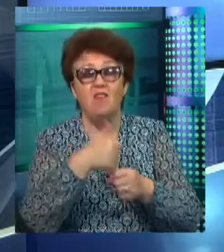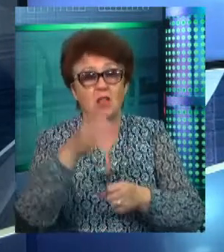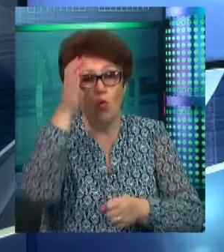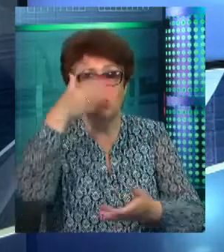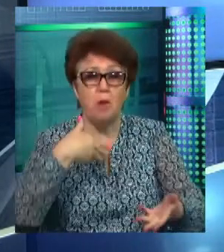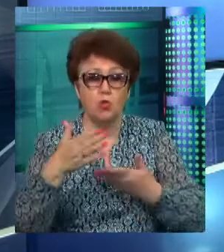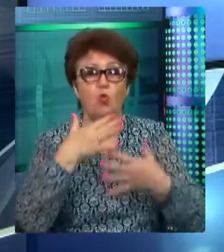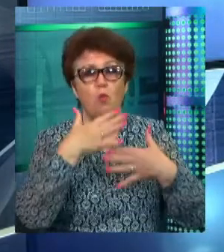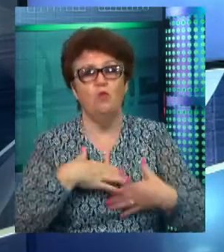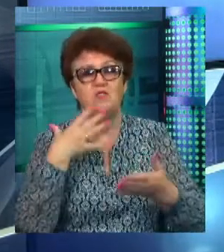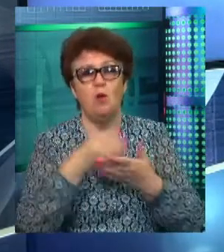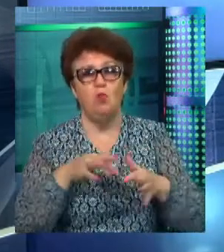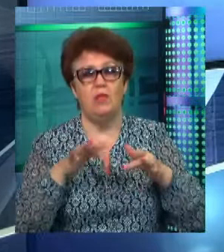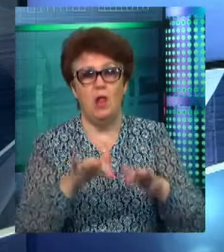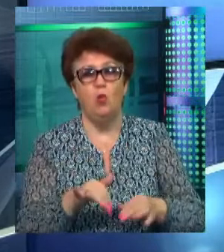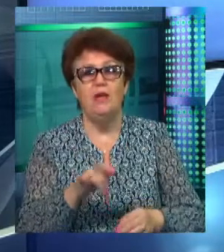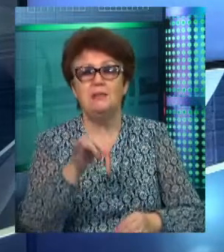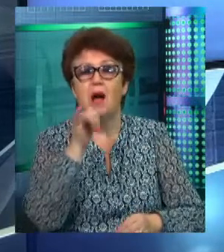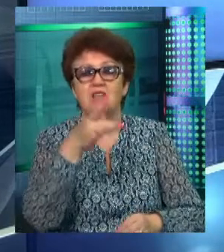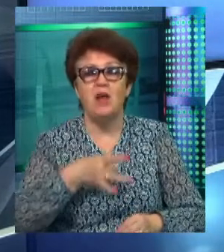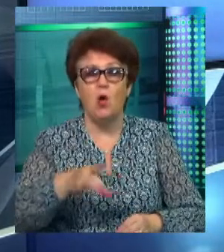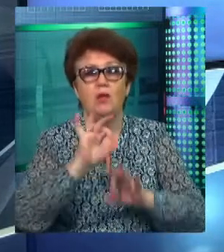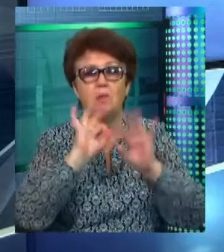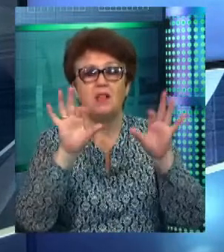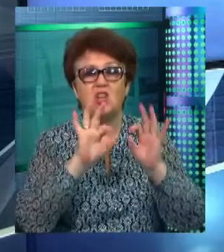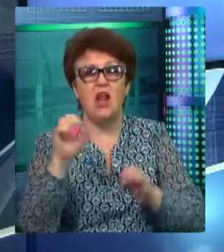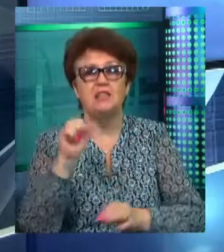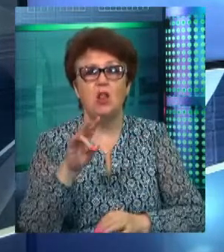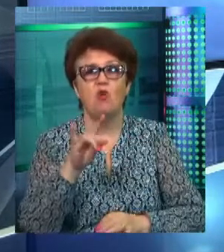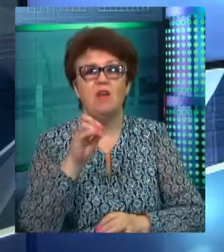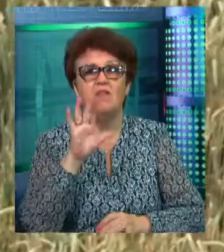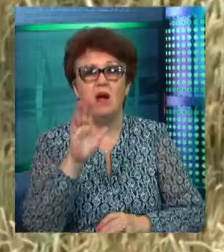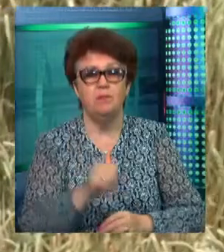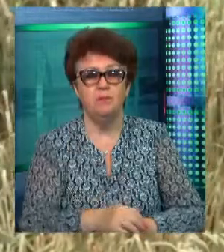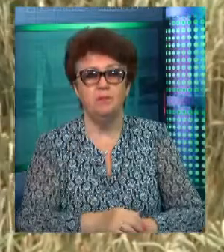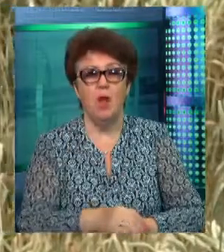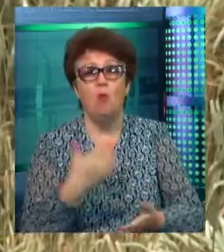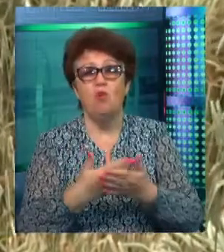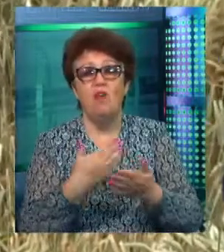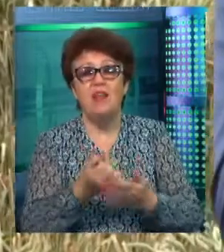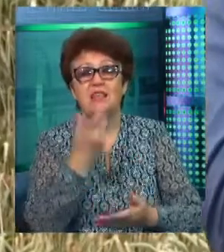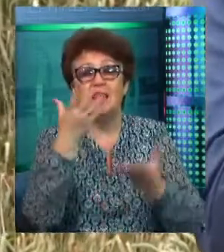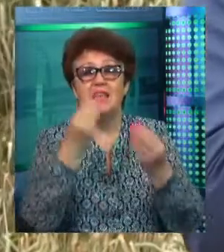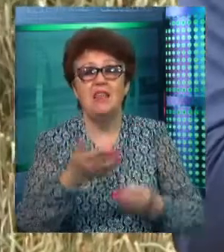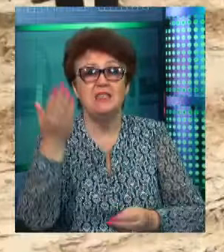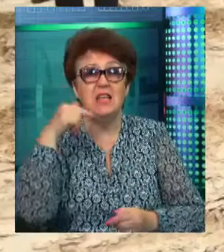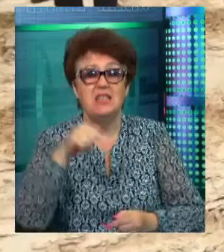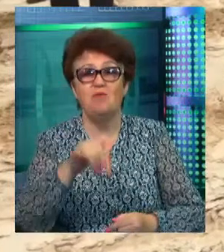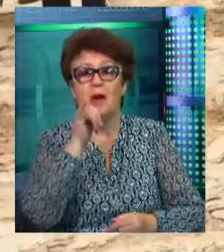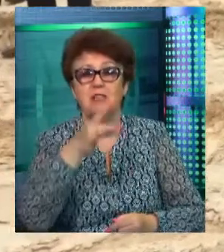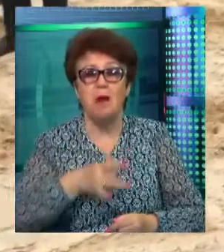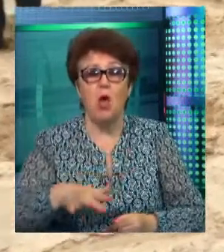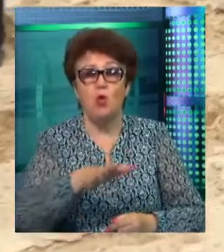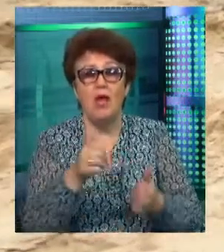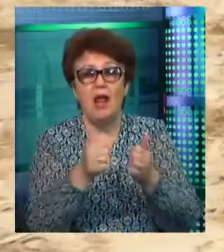и любовь к своему делу из баганского района репортаж александра новикова буквально пару дней назад здесь же в по горшкам